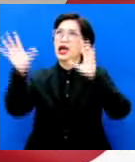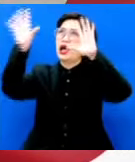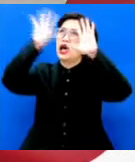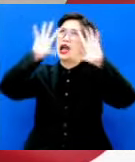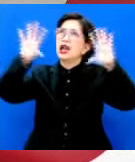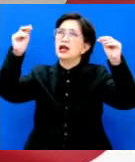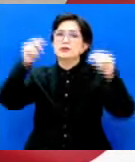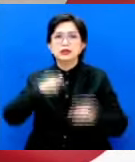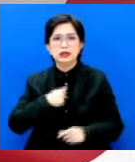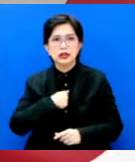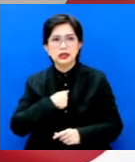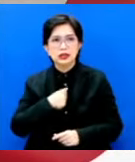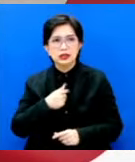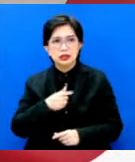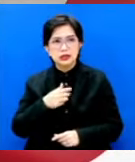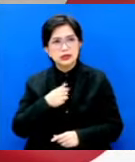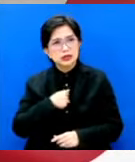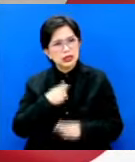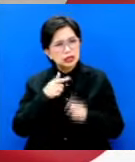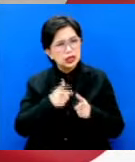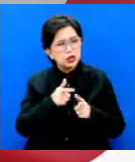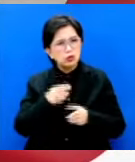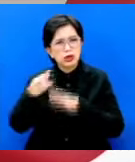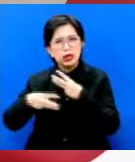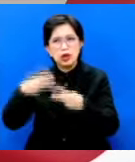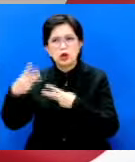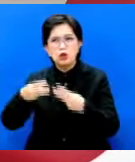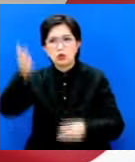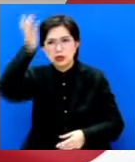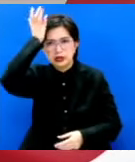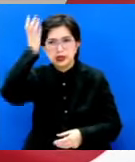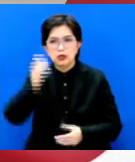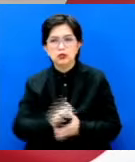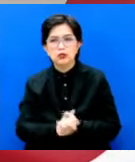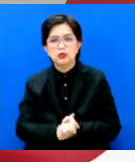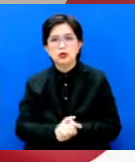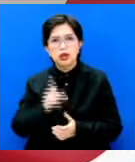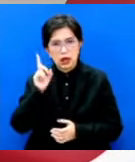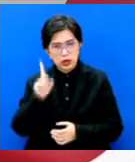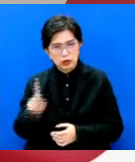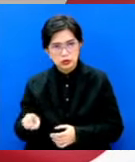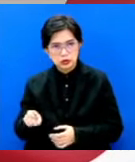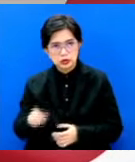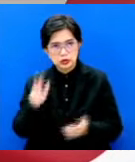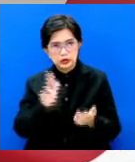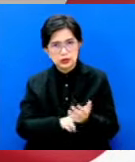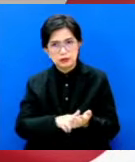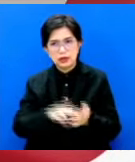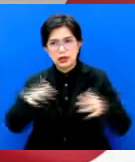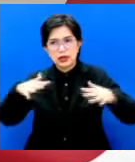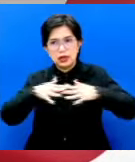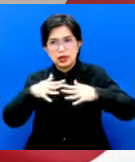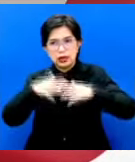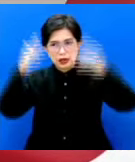kitayangsangat tergangguolehekonomihijau.Olehkarenaitu,kita harusturuntangandenganmenetapkan lahanpertanian